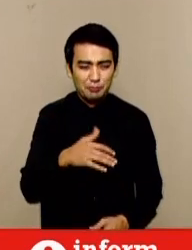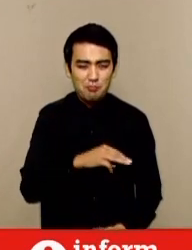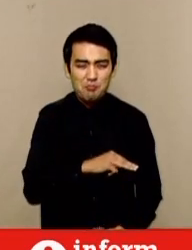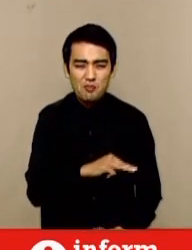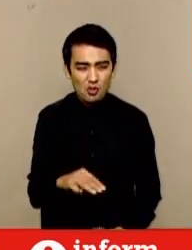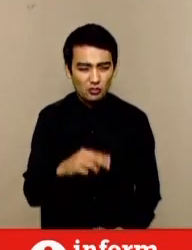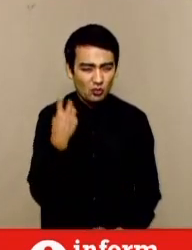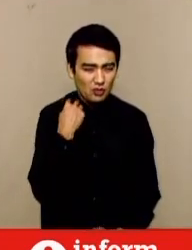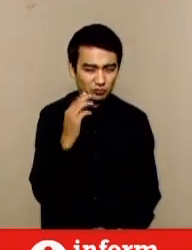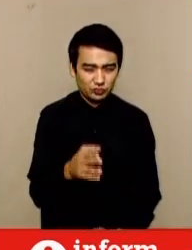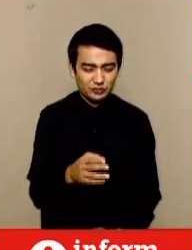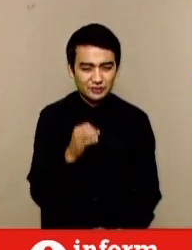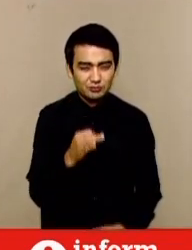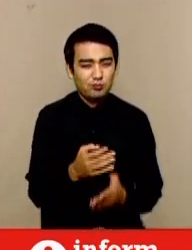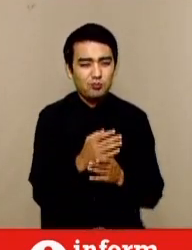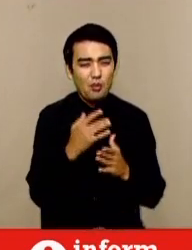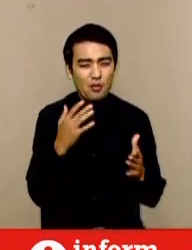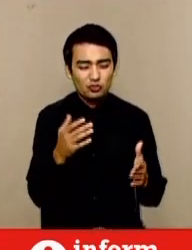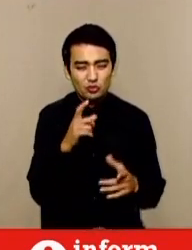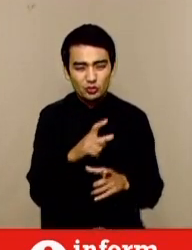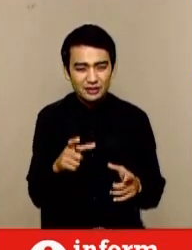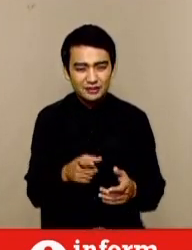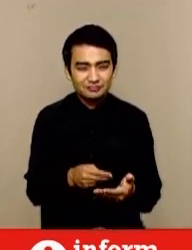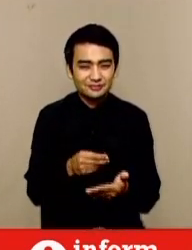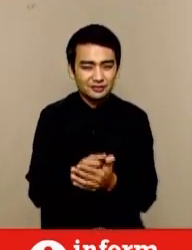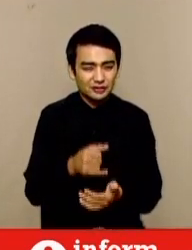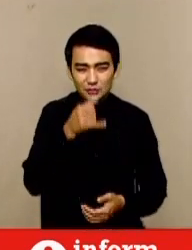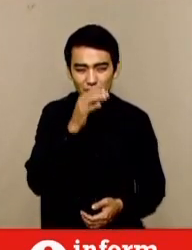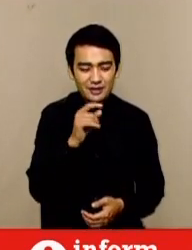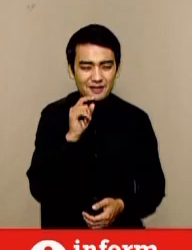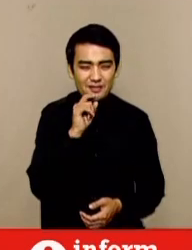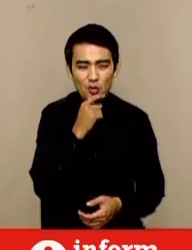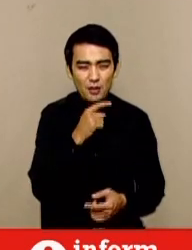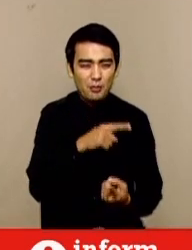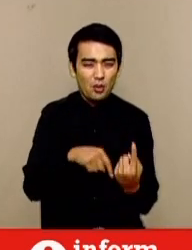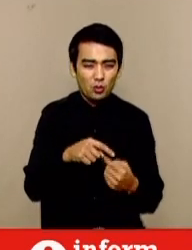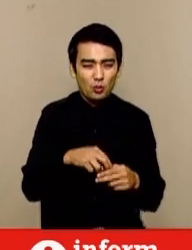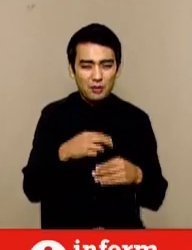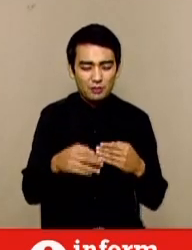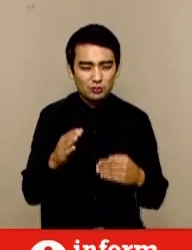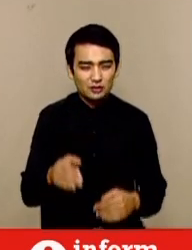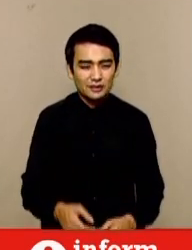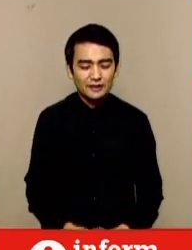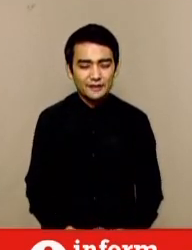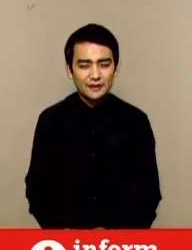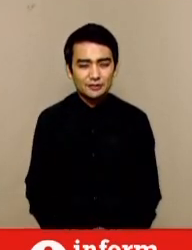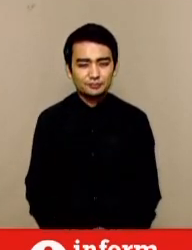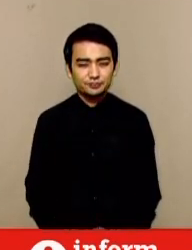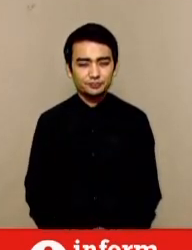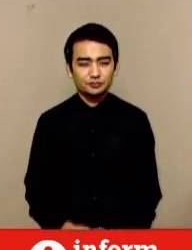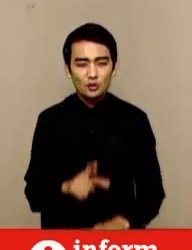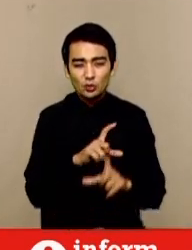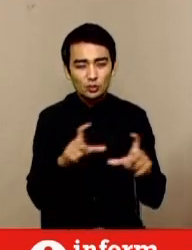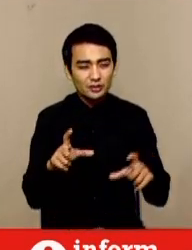есть большинство людей выпадают из экономического оборота. Вот люди